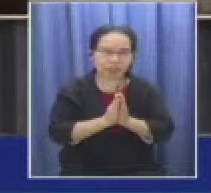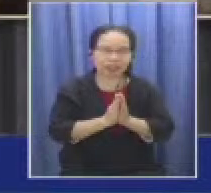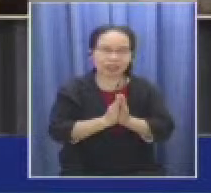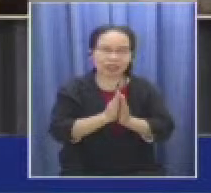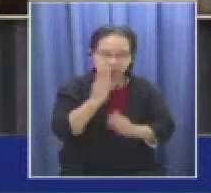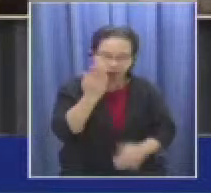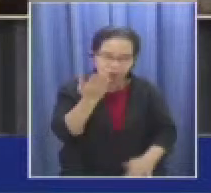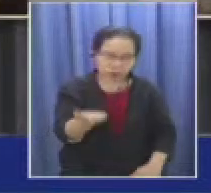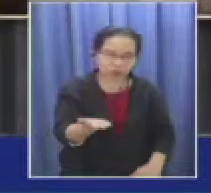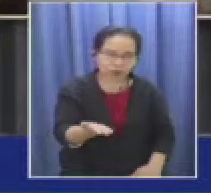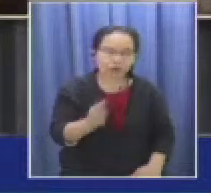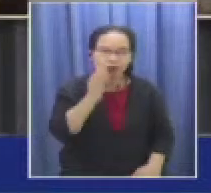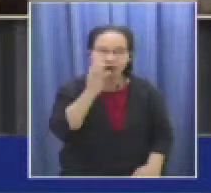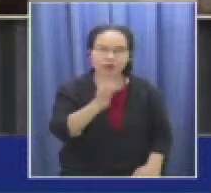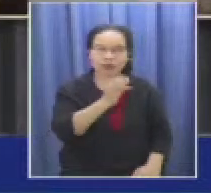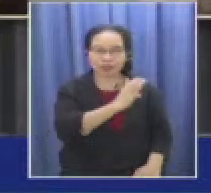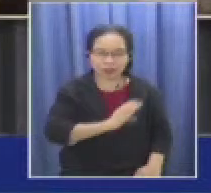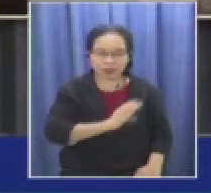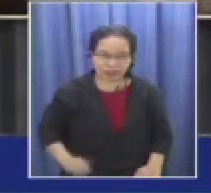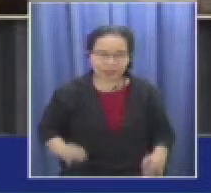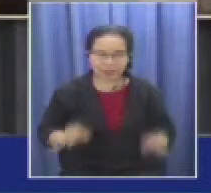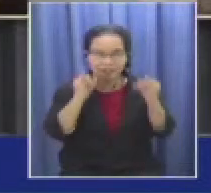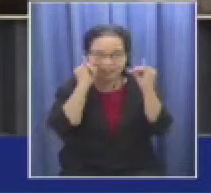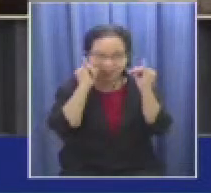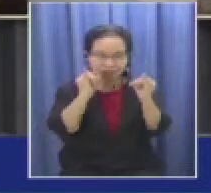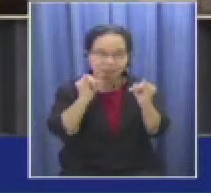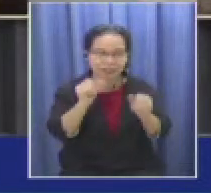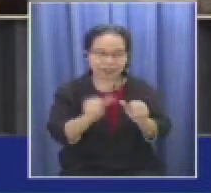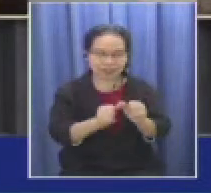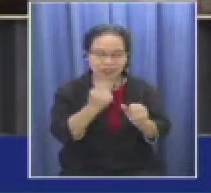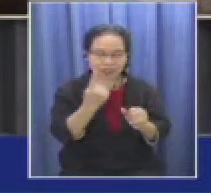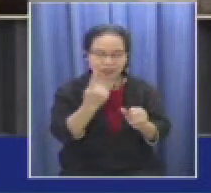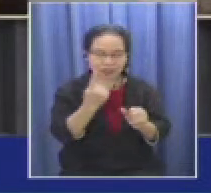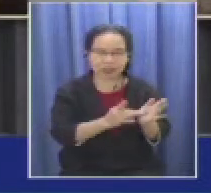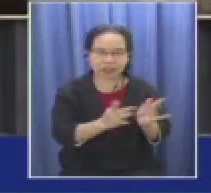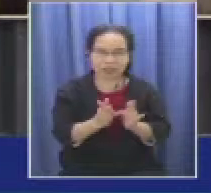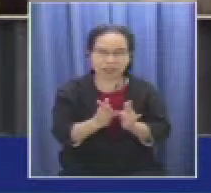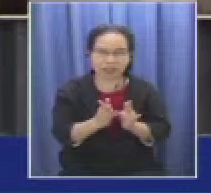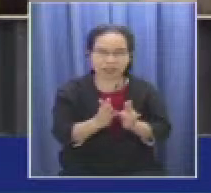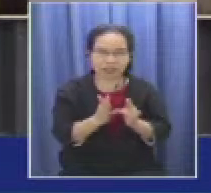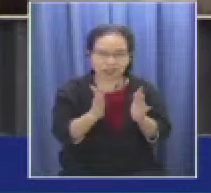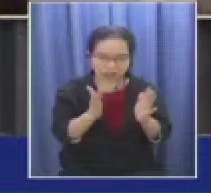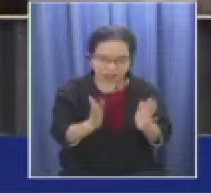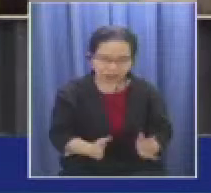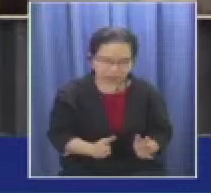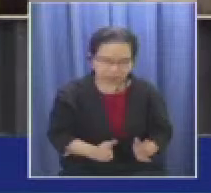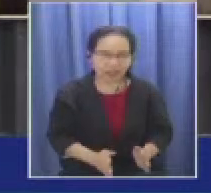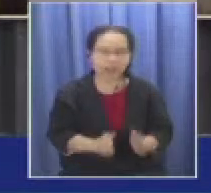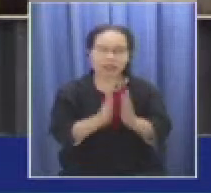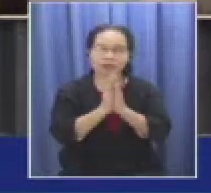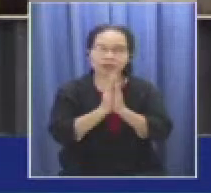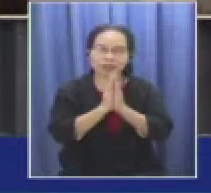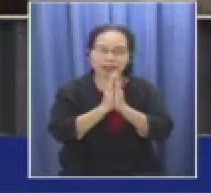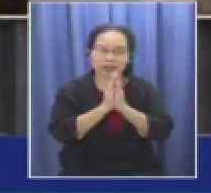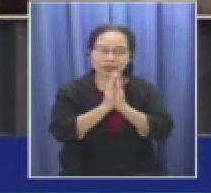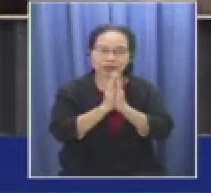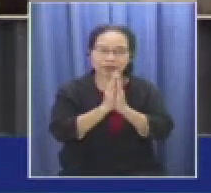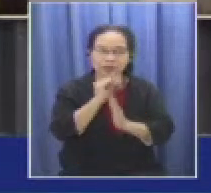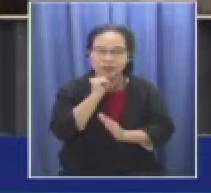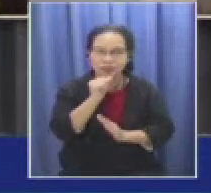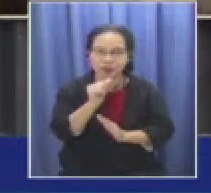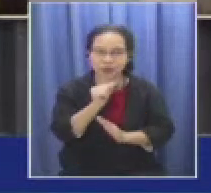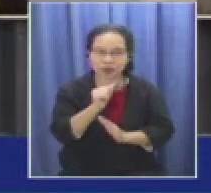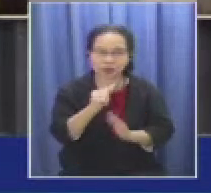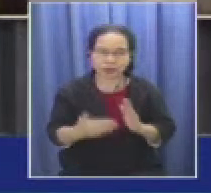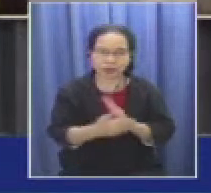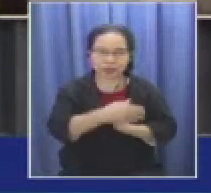adeɛ na womu Nyankopɔn maame ɔmo na ɛka sɛ Nyankopɔn maame na sɛ Nyankopɔn maame ade na wohyɛ ne sɛ wɔmmɔ mpaeɛ